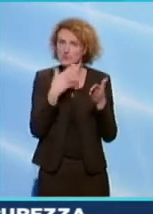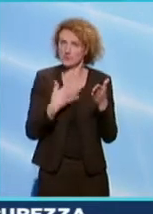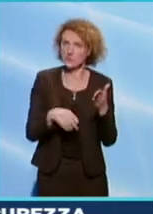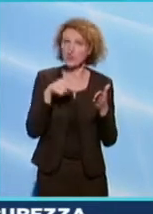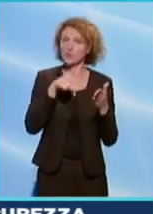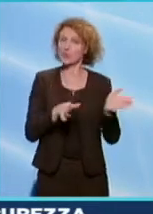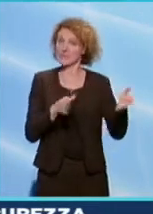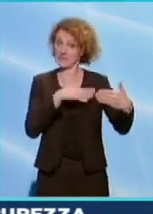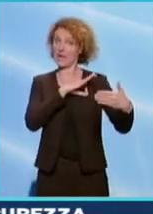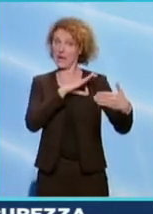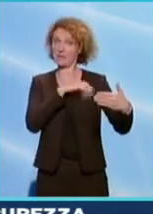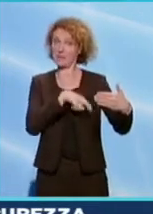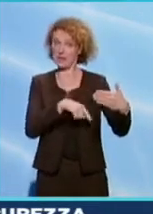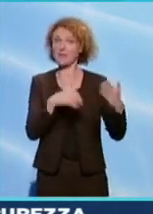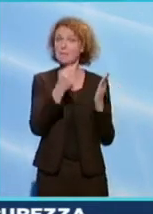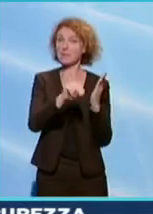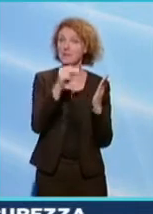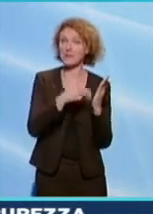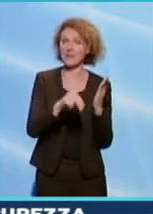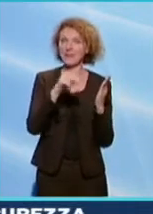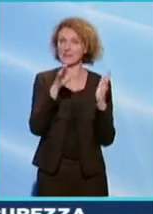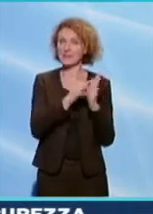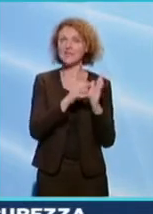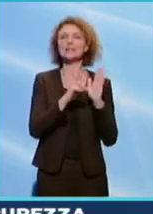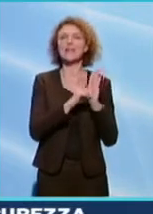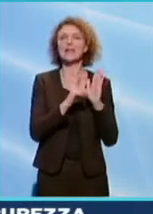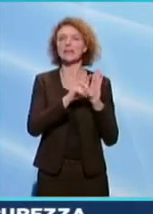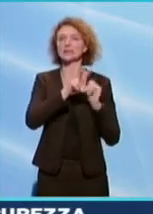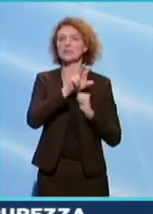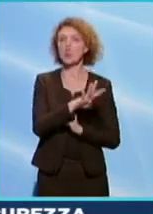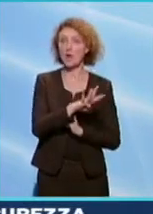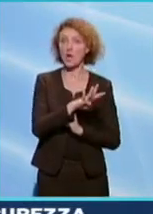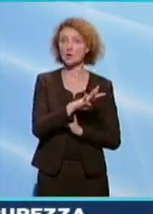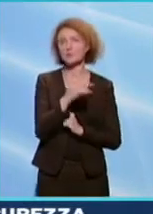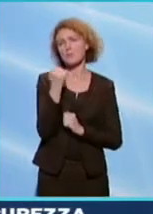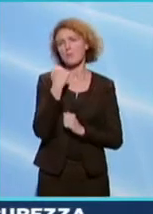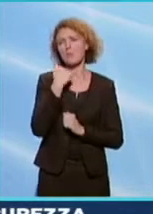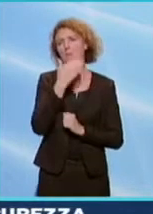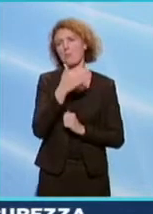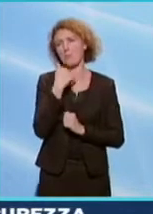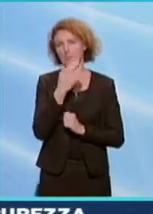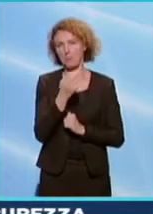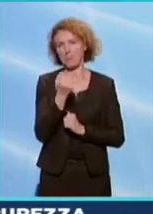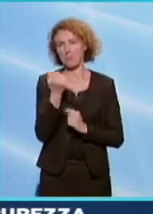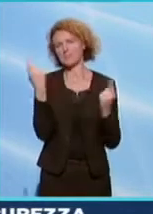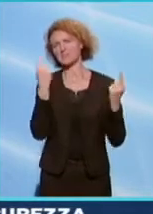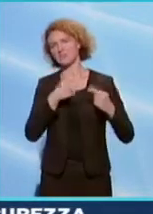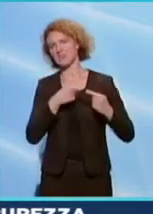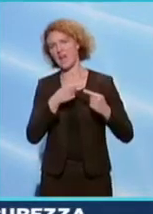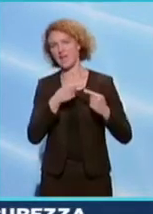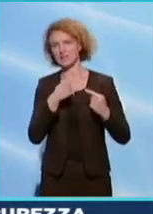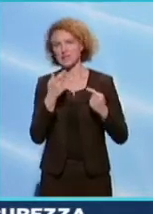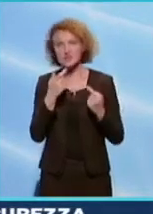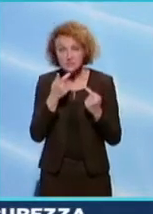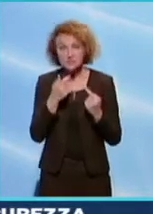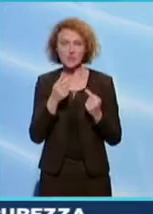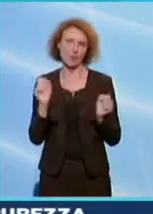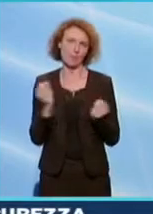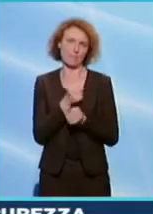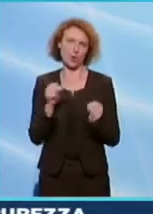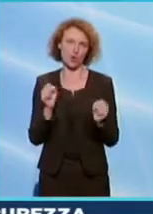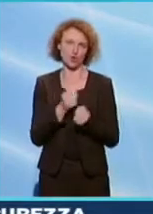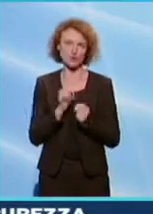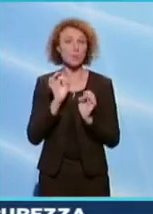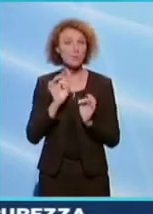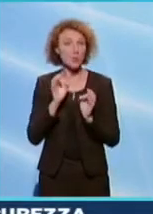decreto 34 non possono essere impunemente sfidate non possono essere impunemente sfilate non solo da armatori di comodo